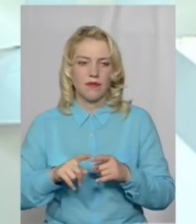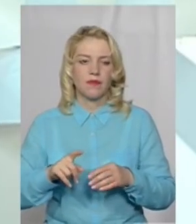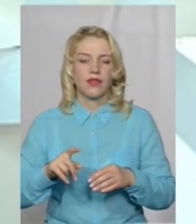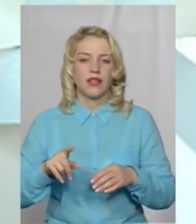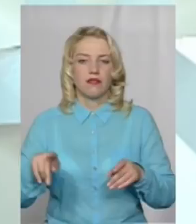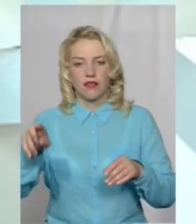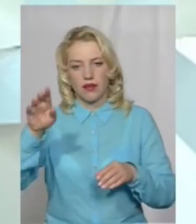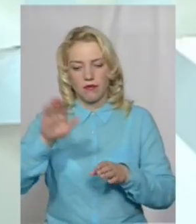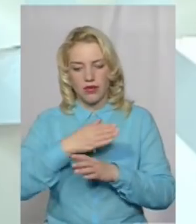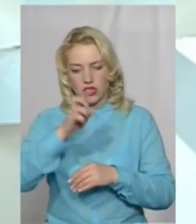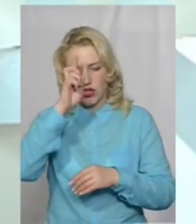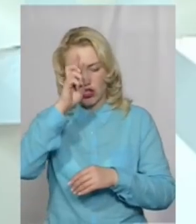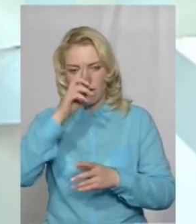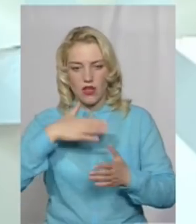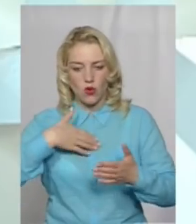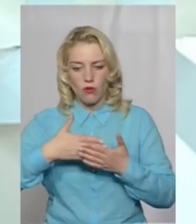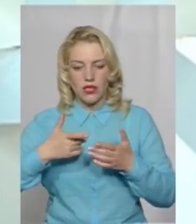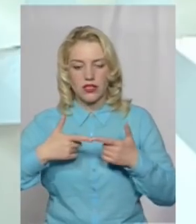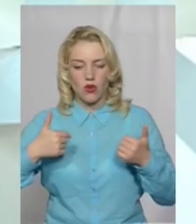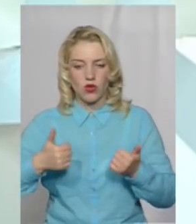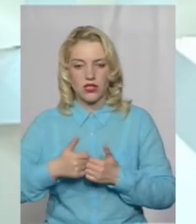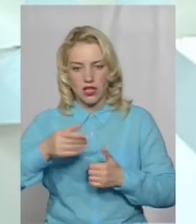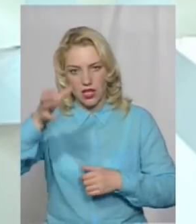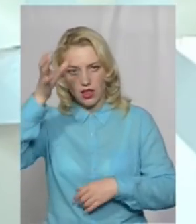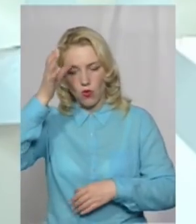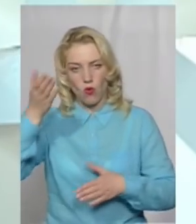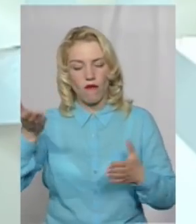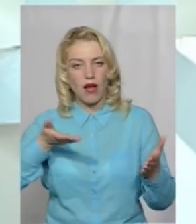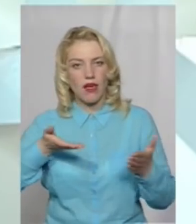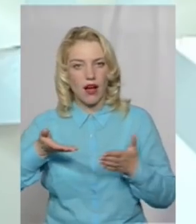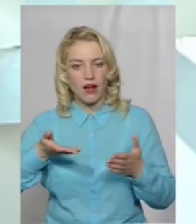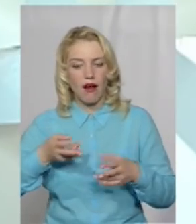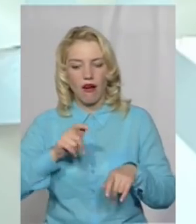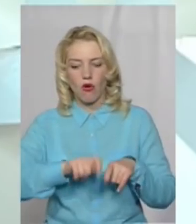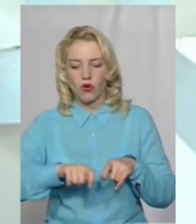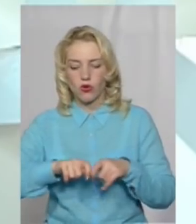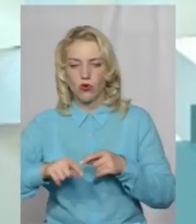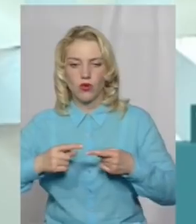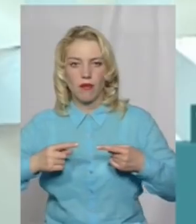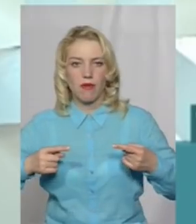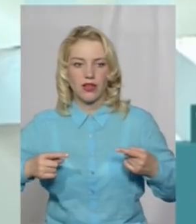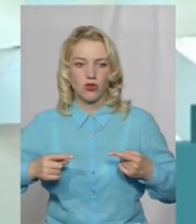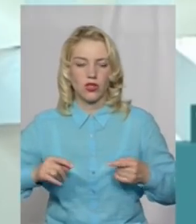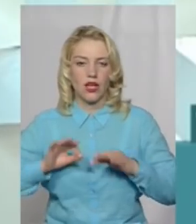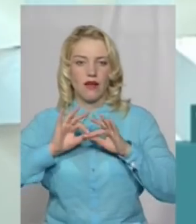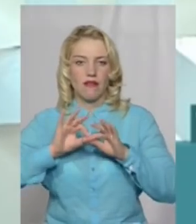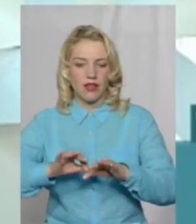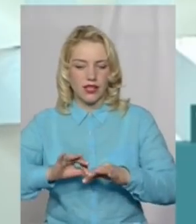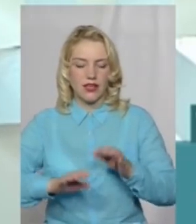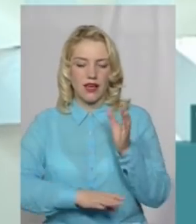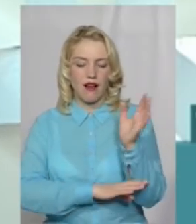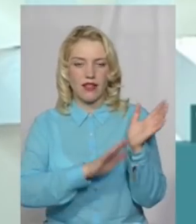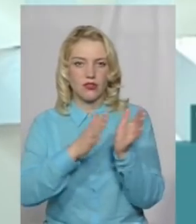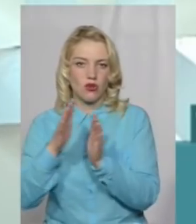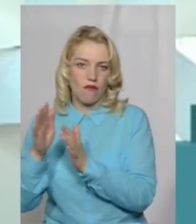міждержавна така громадська організація наукова, от, яка контролює методи ведення лісового господарства,